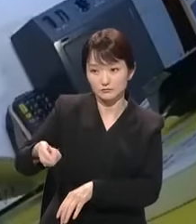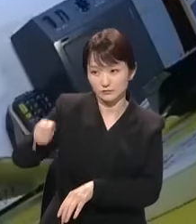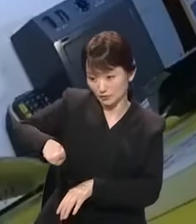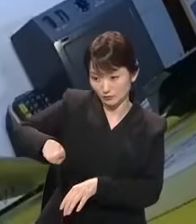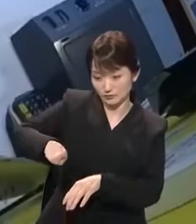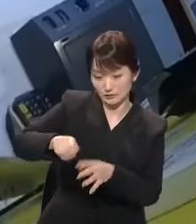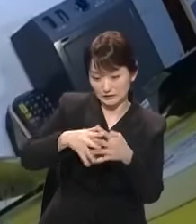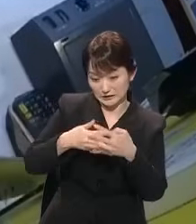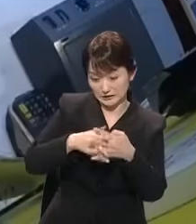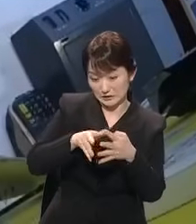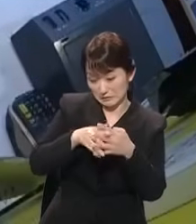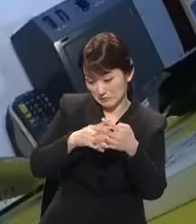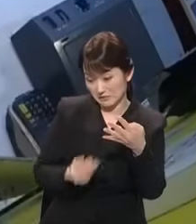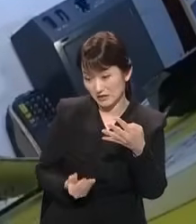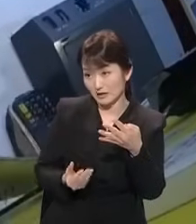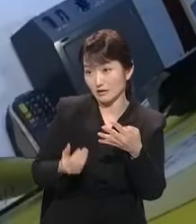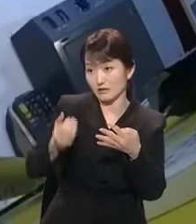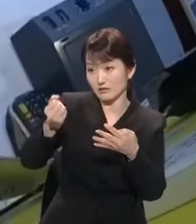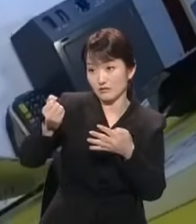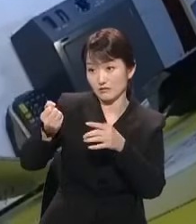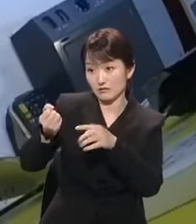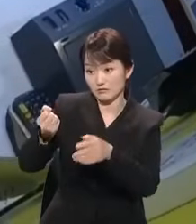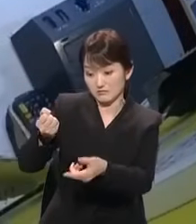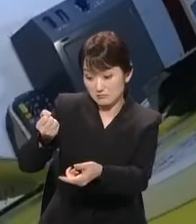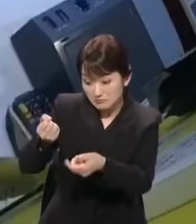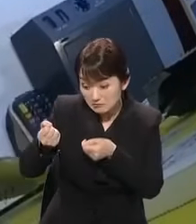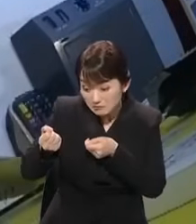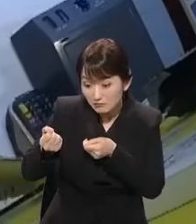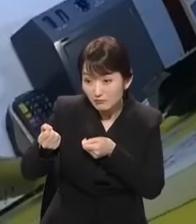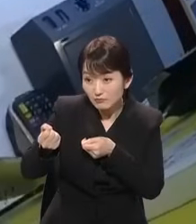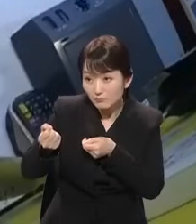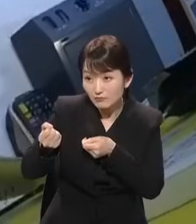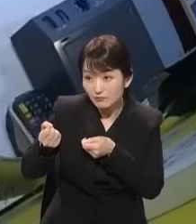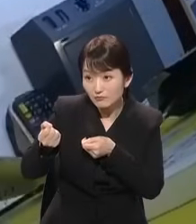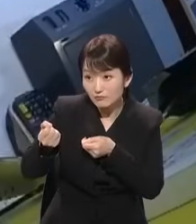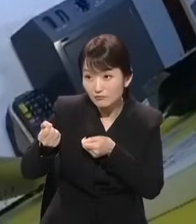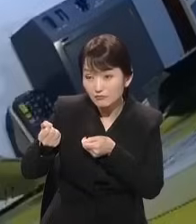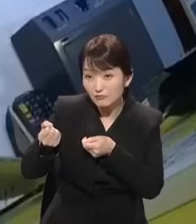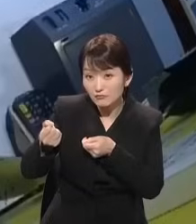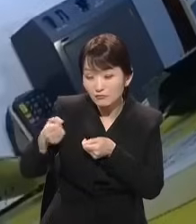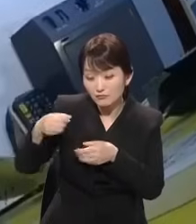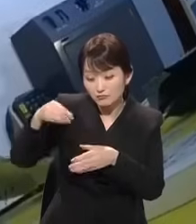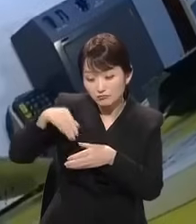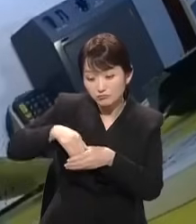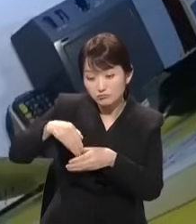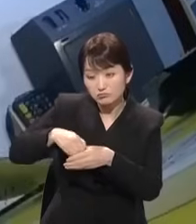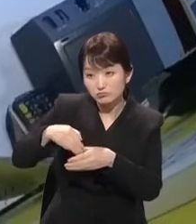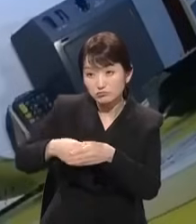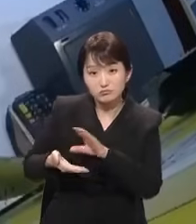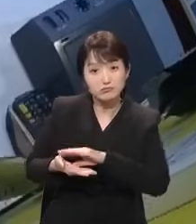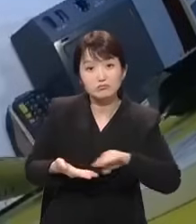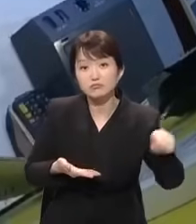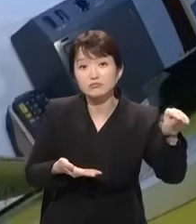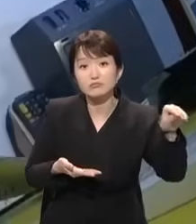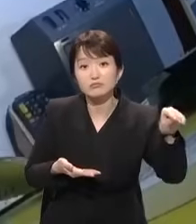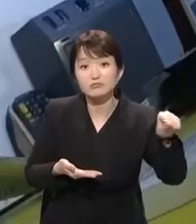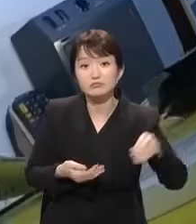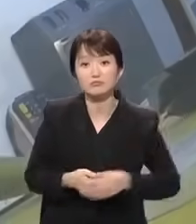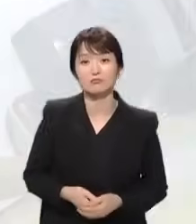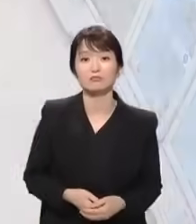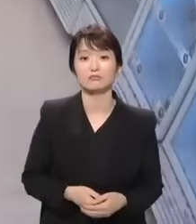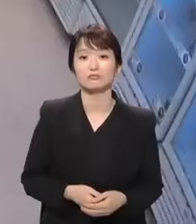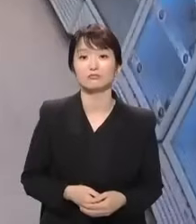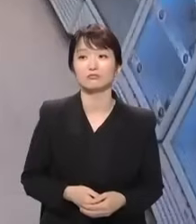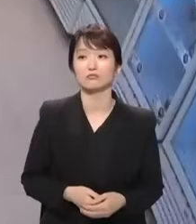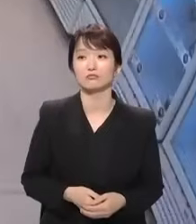꺼내더니 영수증을 든 손으로 카드를 쏙 뽑아들고 그냥, 계산한 것처럼 그냥